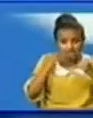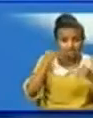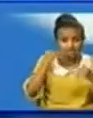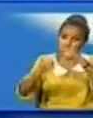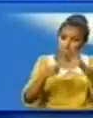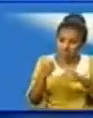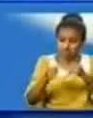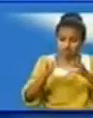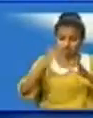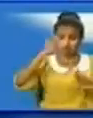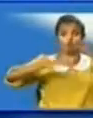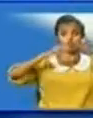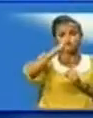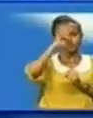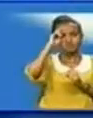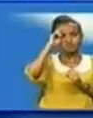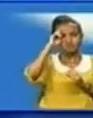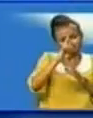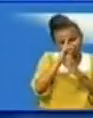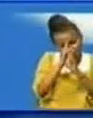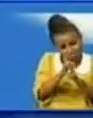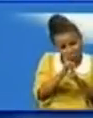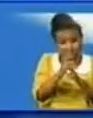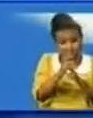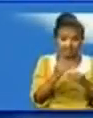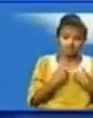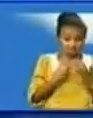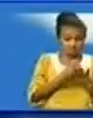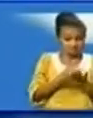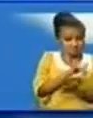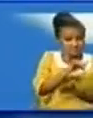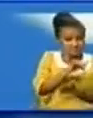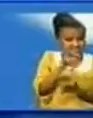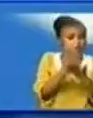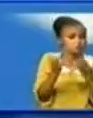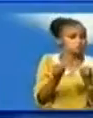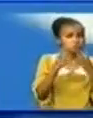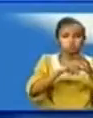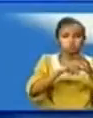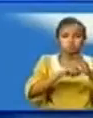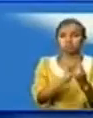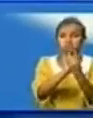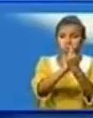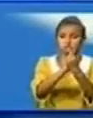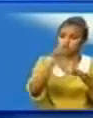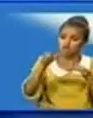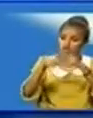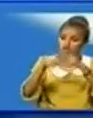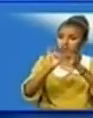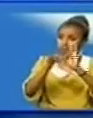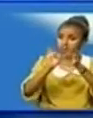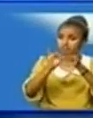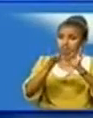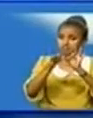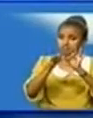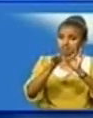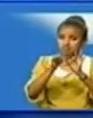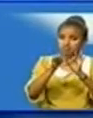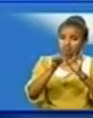ይገርም ወላጆች እንደተልክ ሰው ነው አድርገው እንትን የሚሉኝ ማለት እንደ ሽንግልና ለማድረግ ሲሄድ ቋንቋን በመቻለ ብቻ ማለት